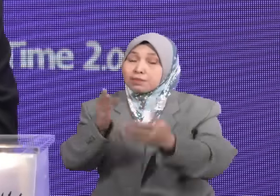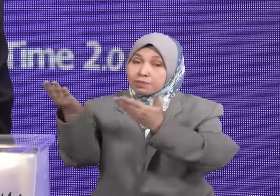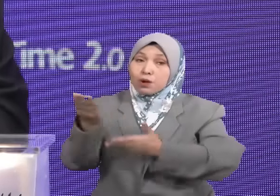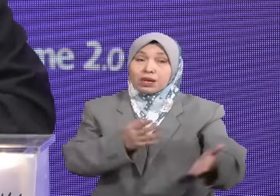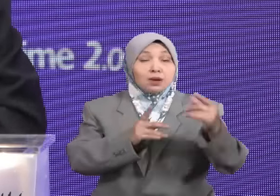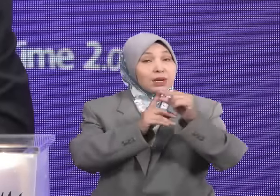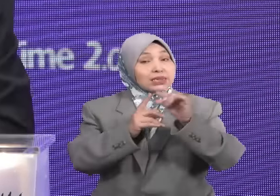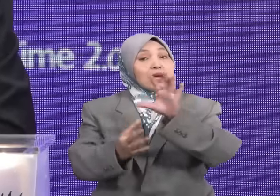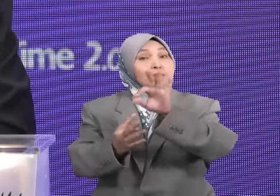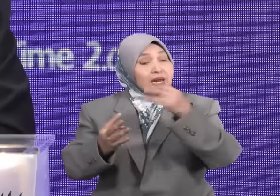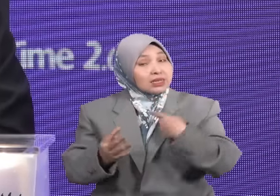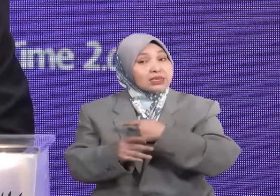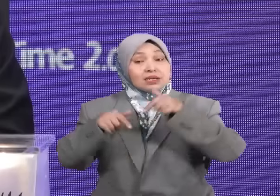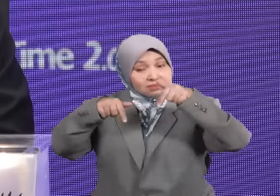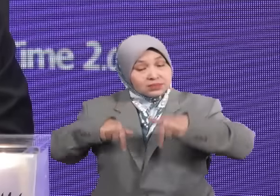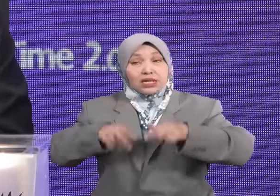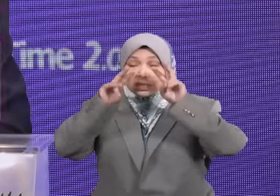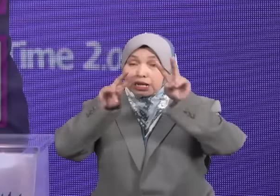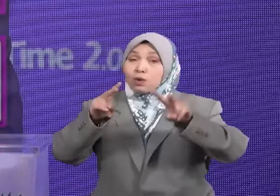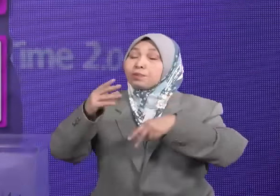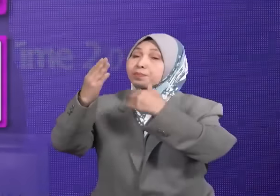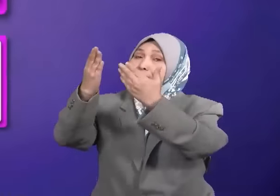kepada perkataan pilihan kita pada hari ini, kita saksikan,